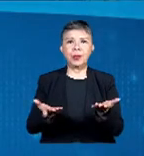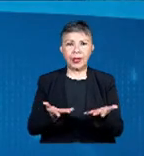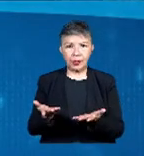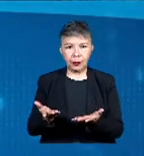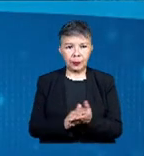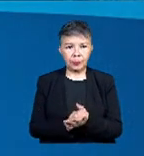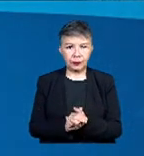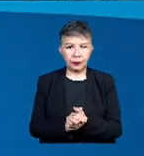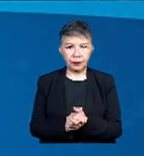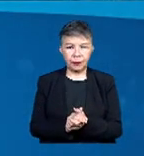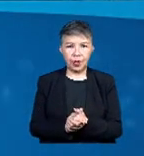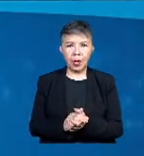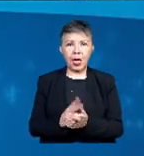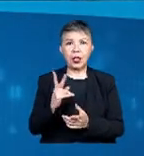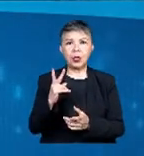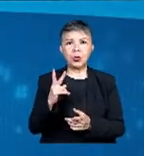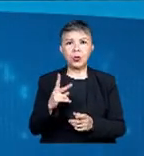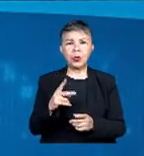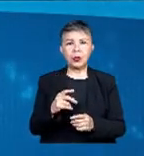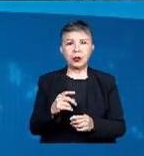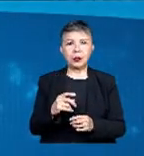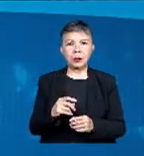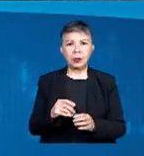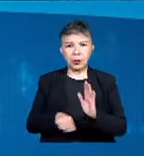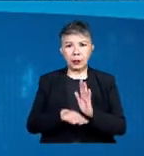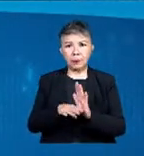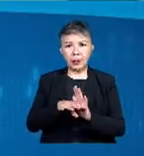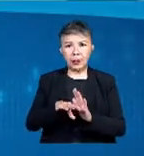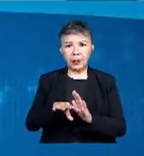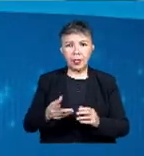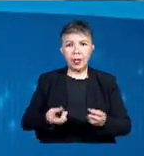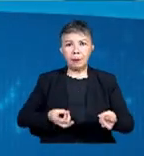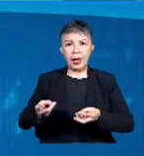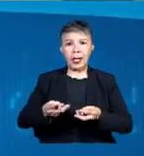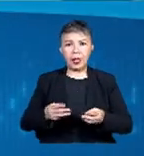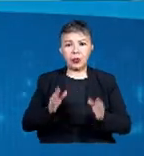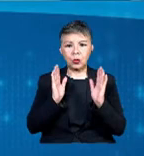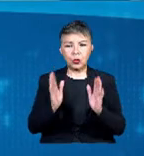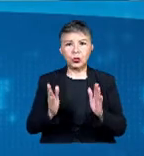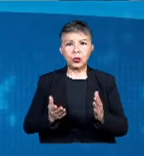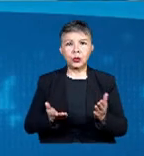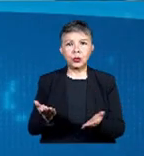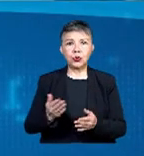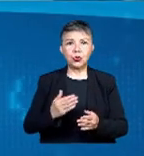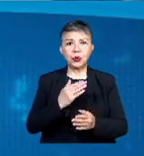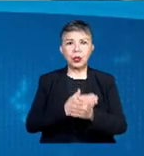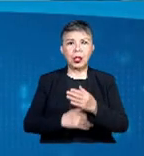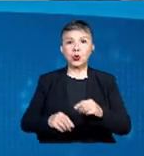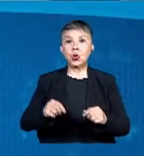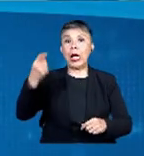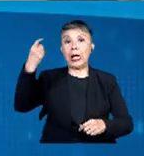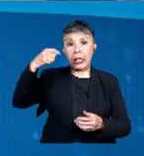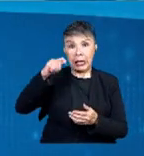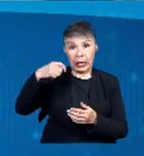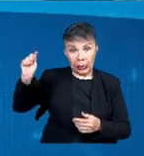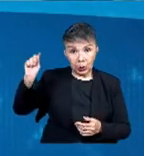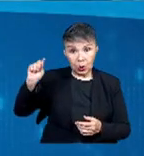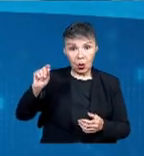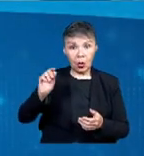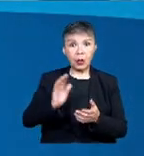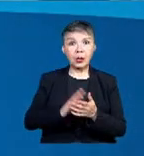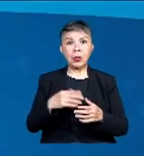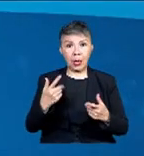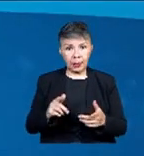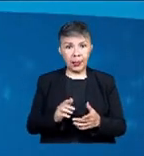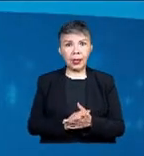Ruang-ruang publik kami siapkan. Juga di tempat-tempat pelayanan publik, di semua kantor, kami siapkan tempat-tempat khusus